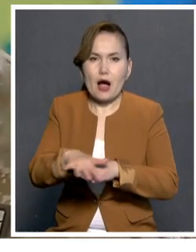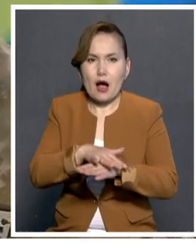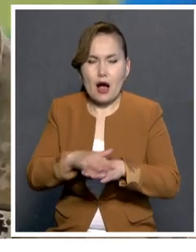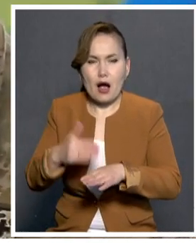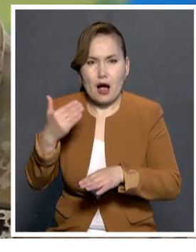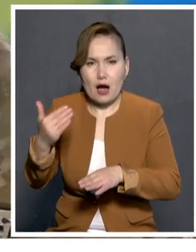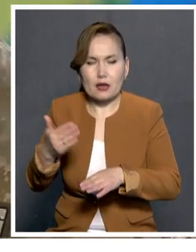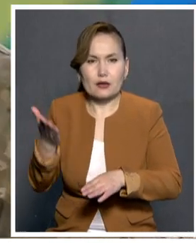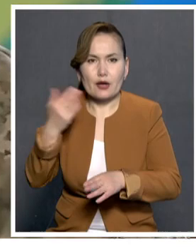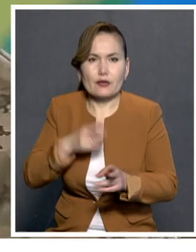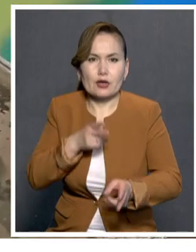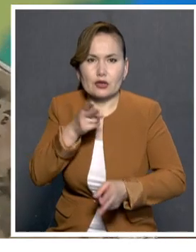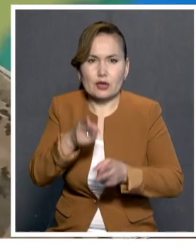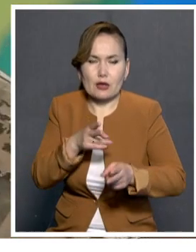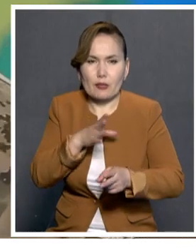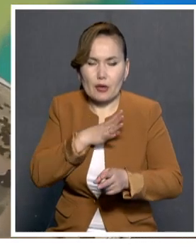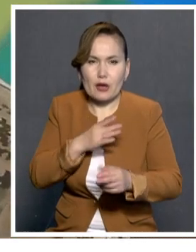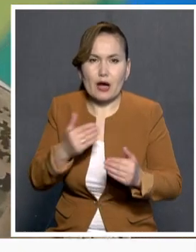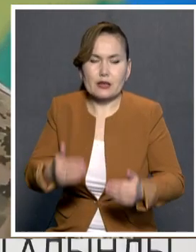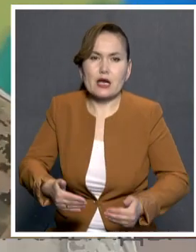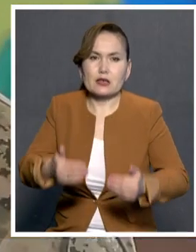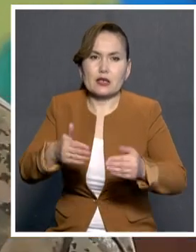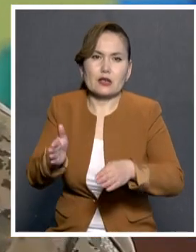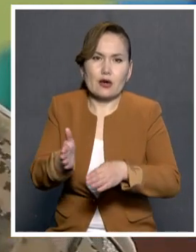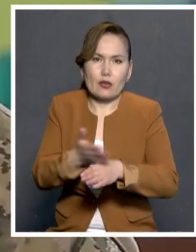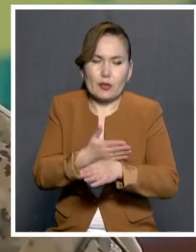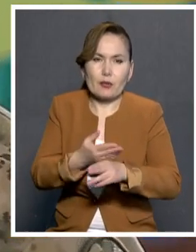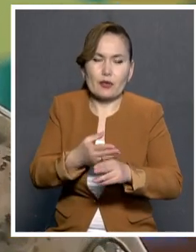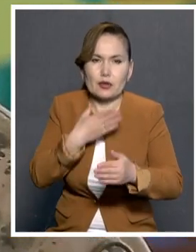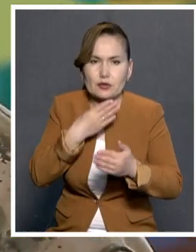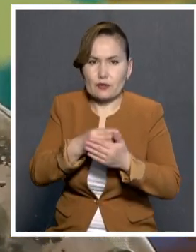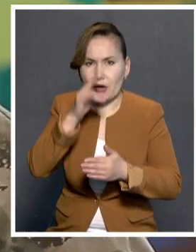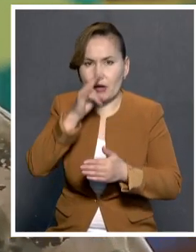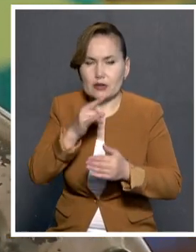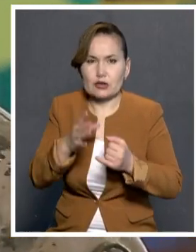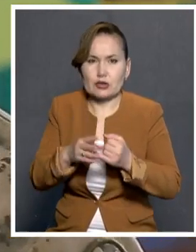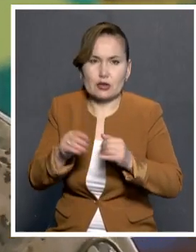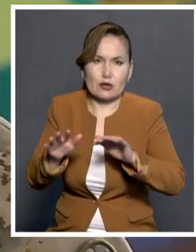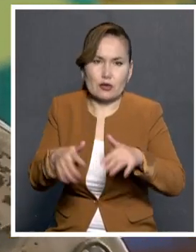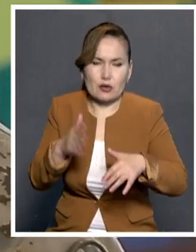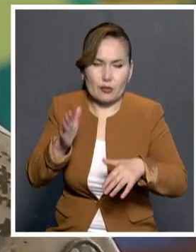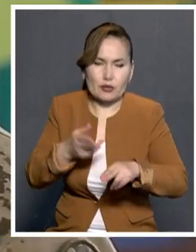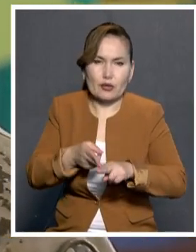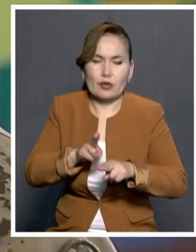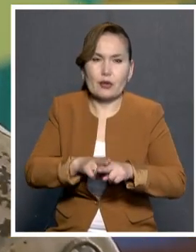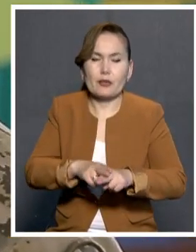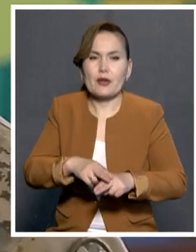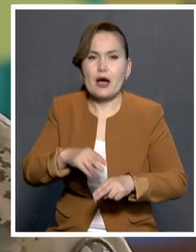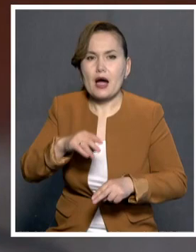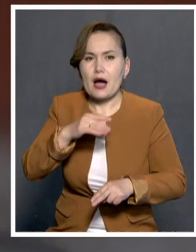да бір өтініштер болатын болса, бұл сұрақты шешу бойынша құзырлы органдар сыртқы істер